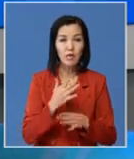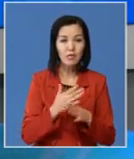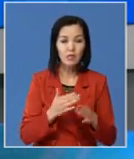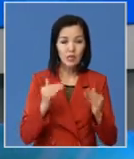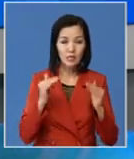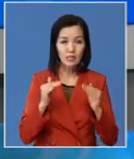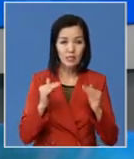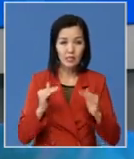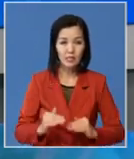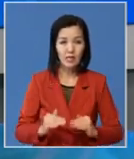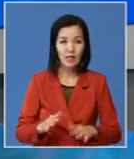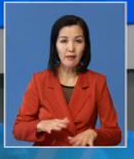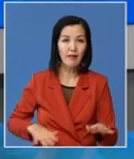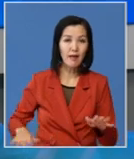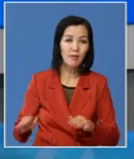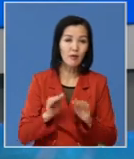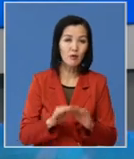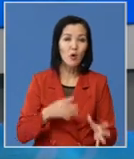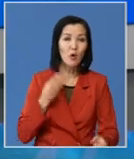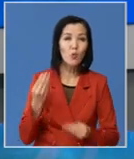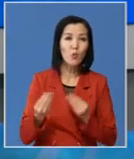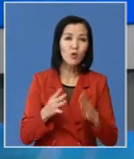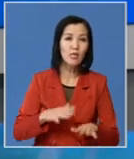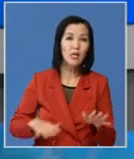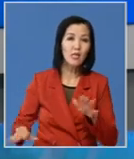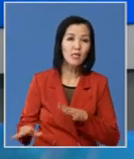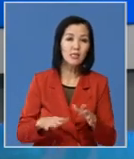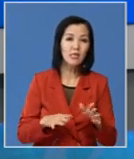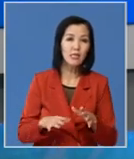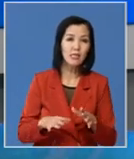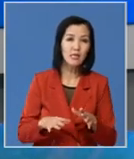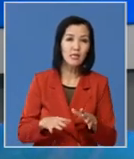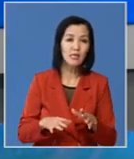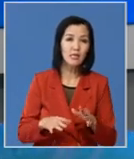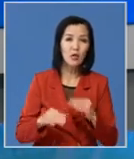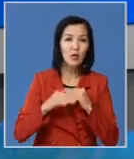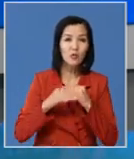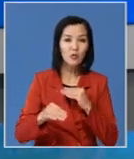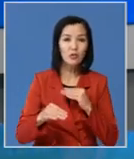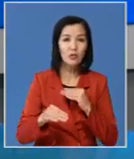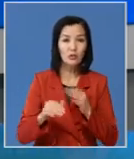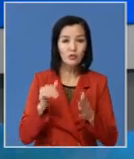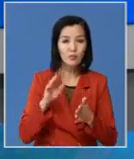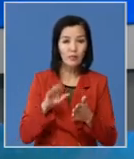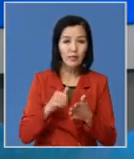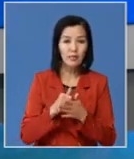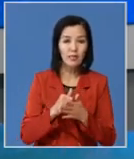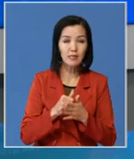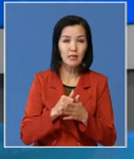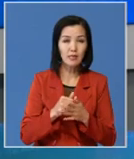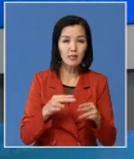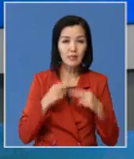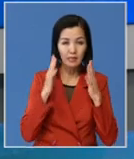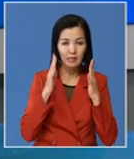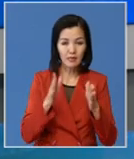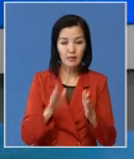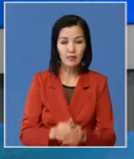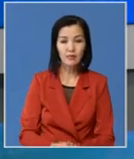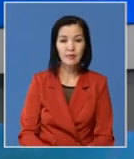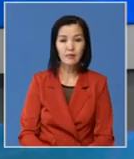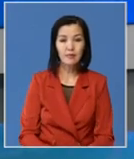Қайырымды жандардан жәрдем алғандарының бірі Райпа Танашева. Ол үйті саяжайындағы жалдамалы үйлерін бірінде тұрып жатыр. Отағасы ертеректе қайтыс